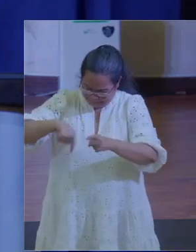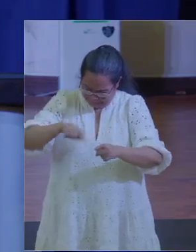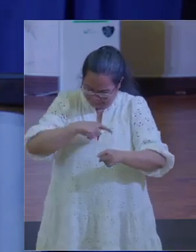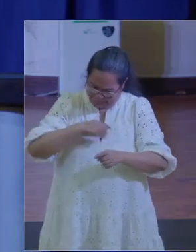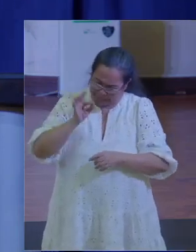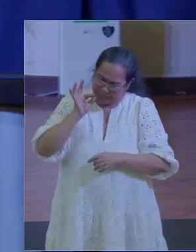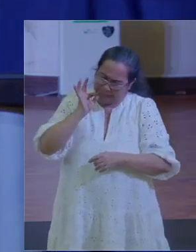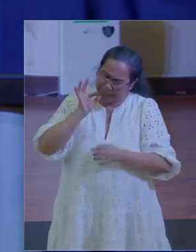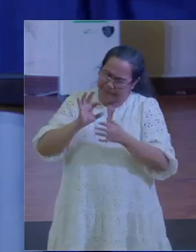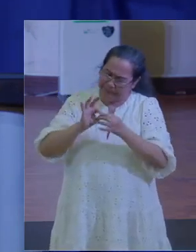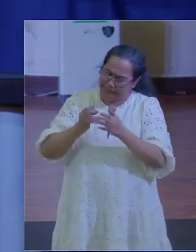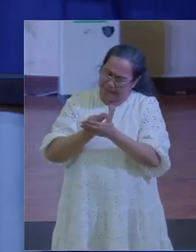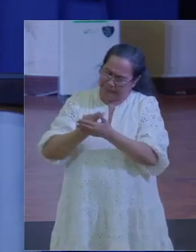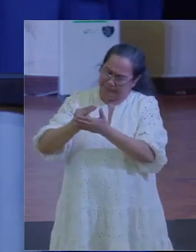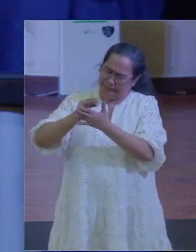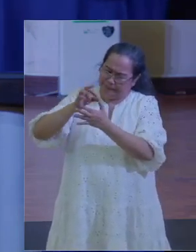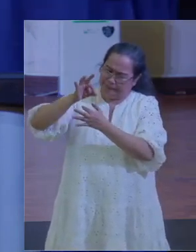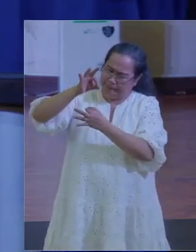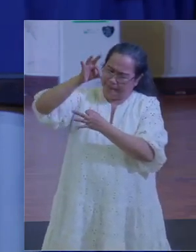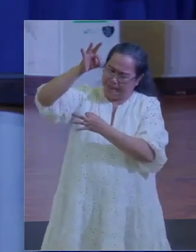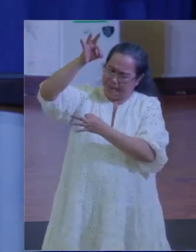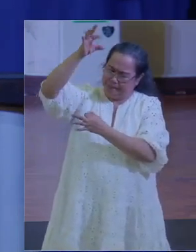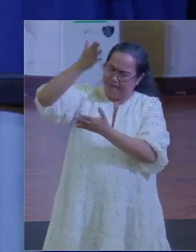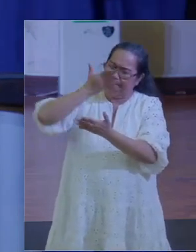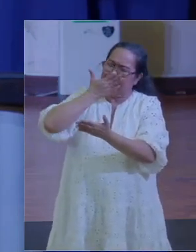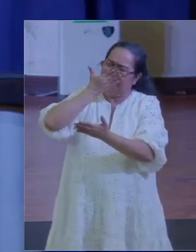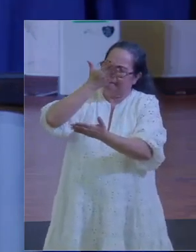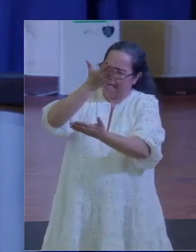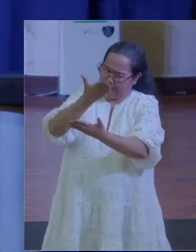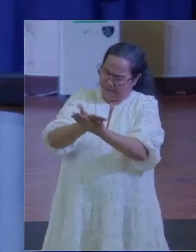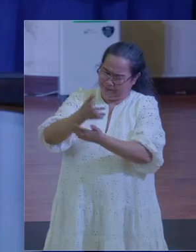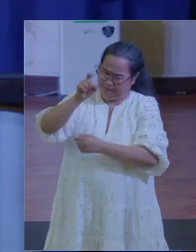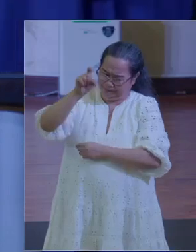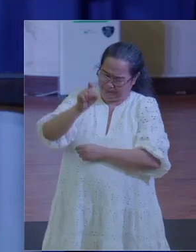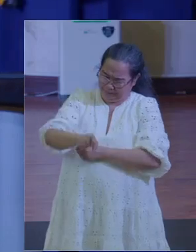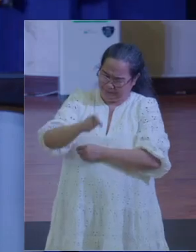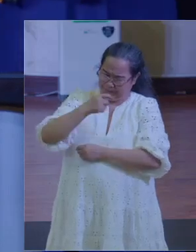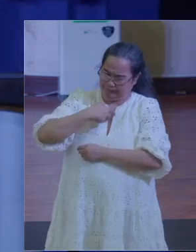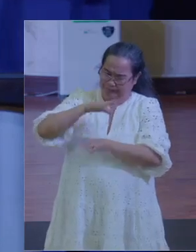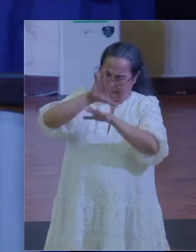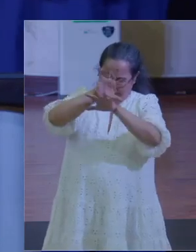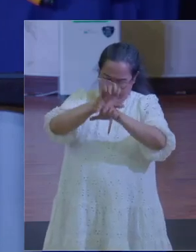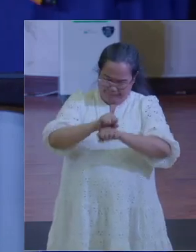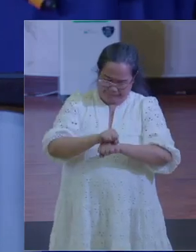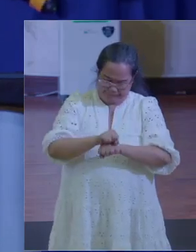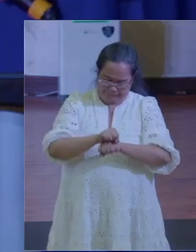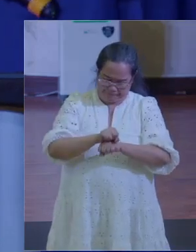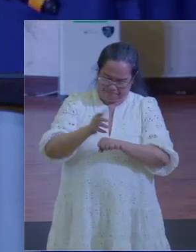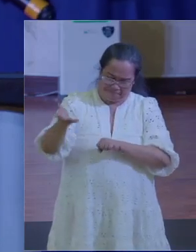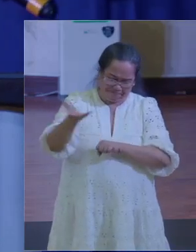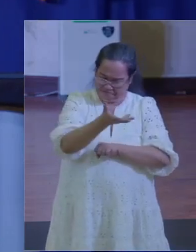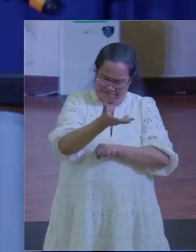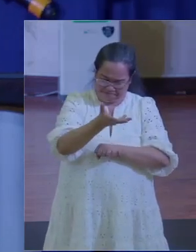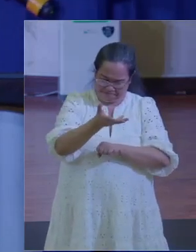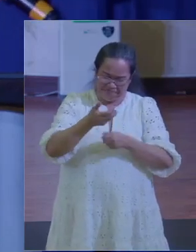of the Holy Spirit. Marahil lang iba naman sa atin ay sanay na tayo sa kasalanan.